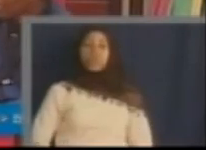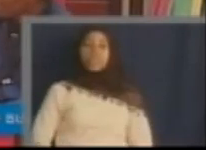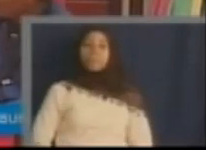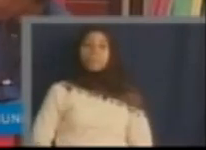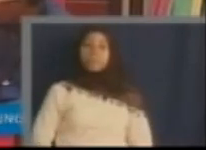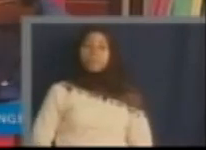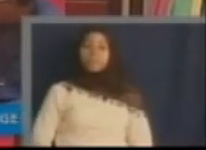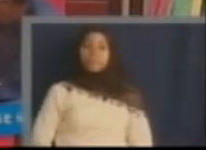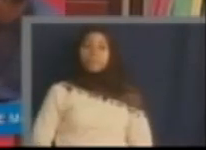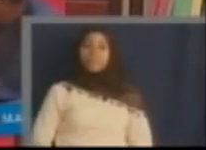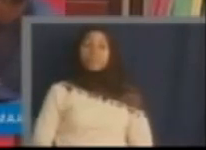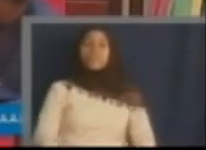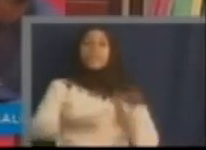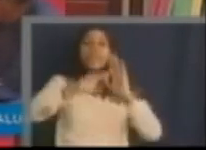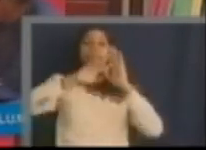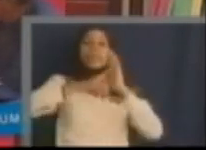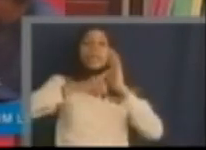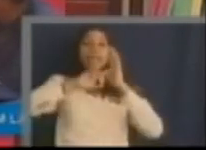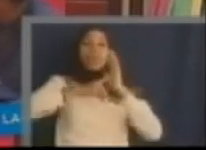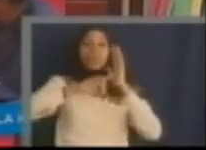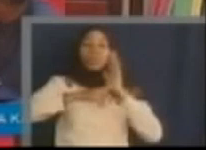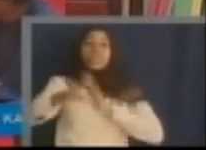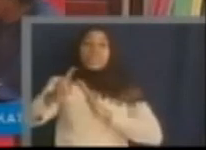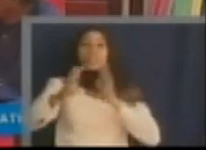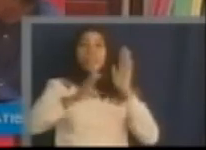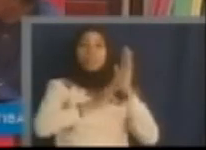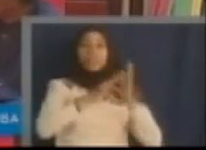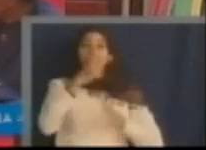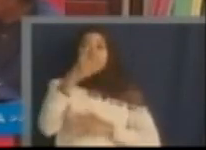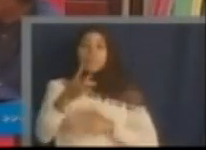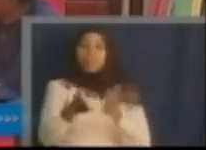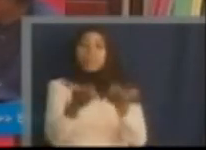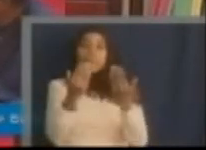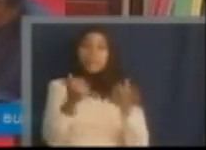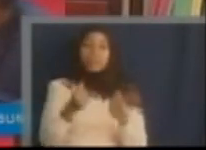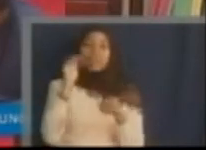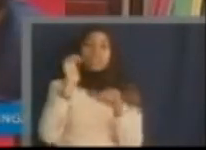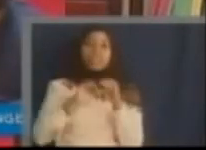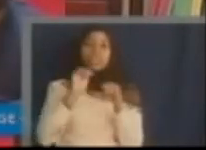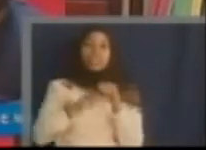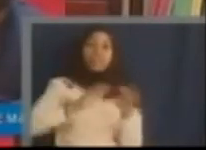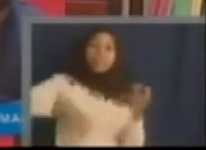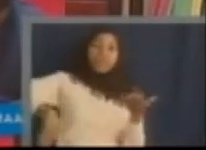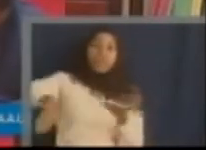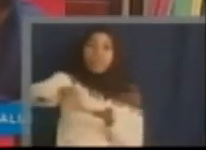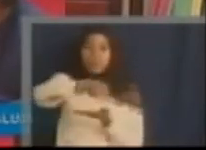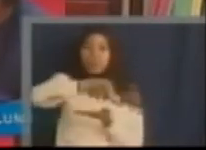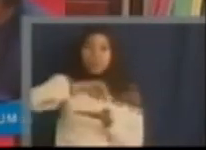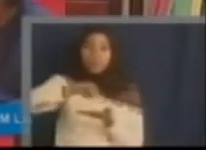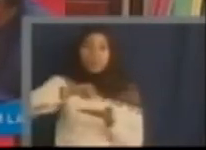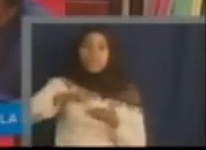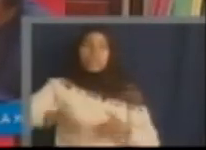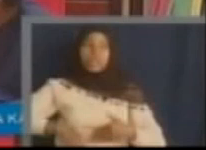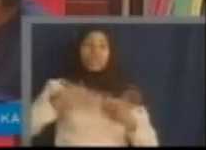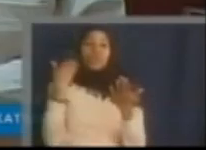Kanuni ya 87(2) inamwezesha mjumbe yoyote kuwasilisha mapendekezo ya kurekebisha kanuni